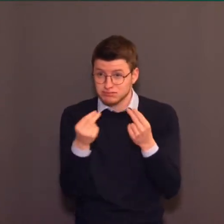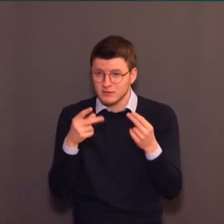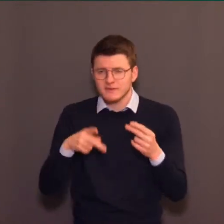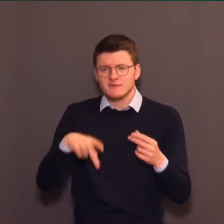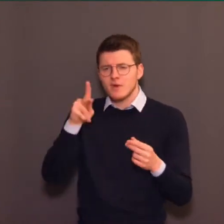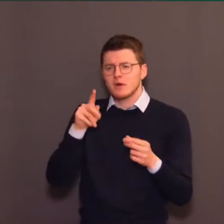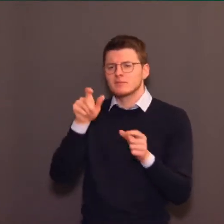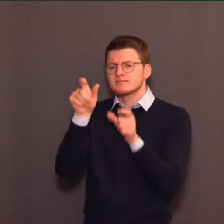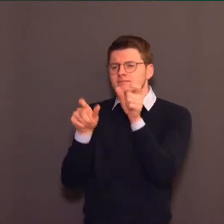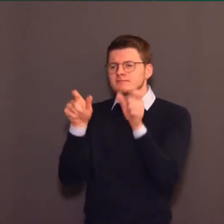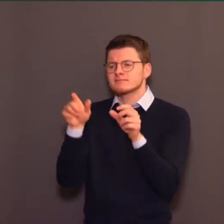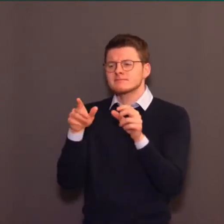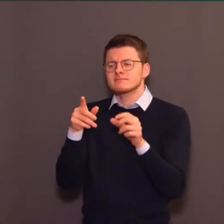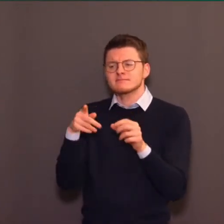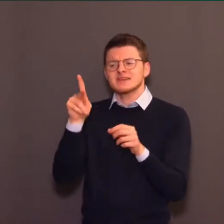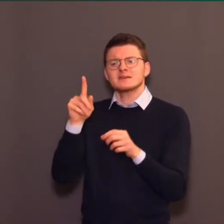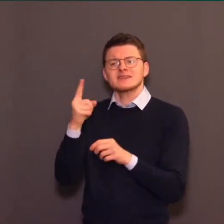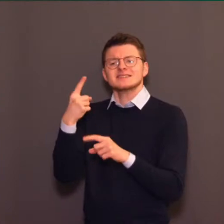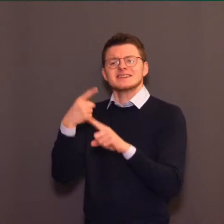eerste dosis hebben gekregen.